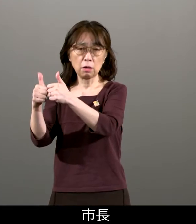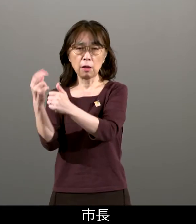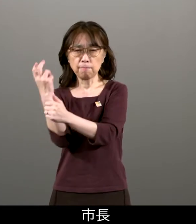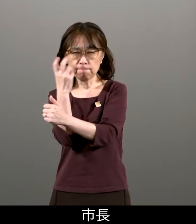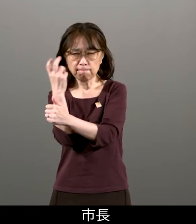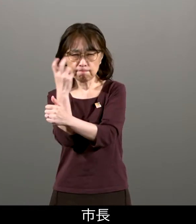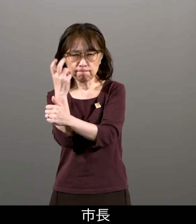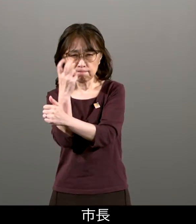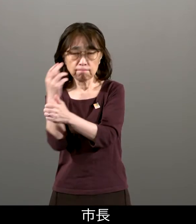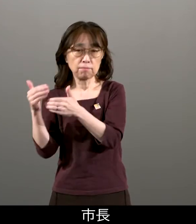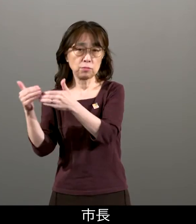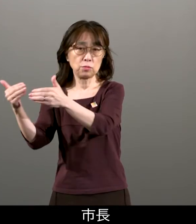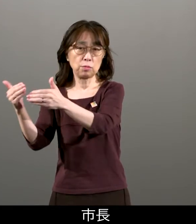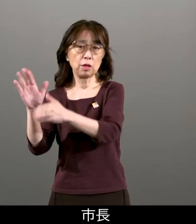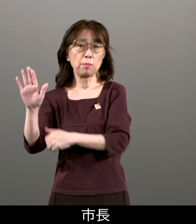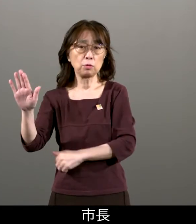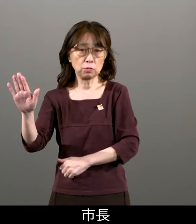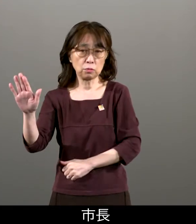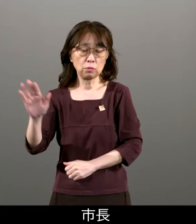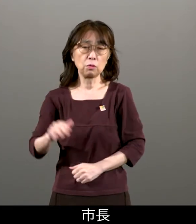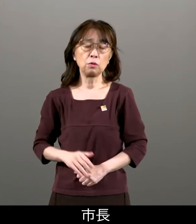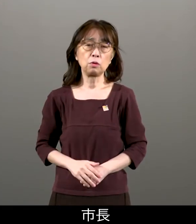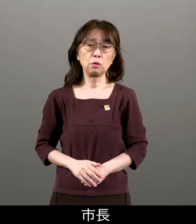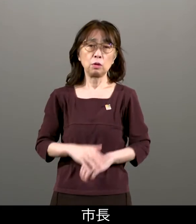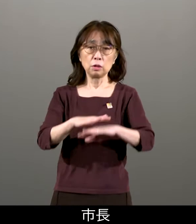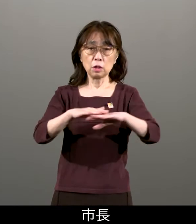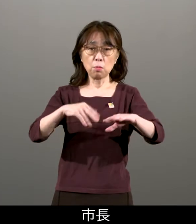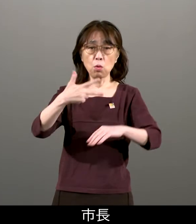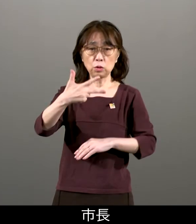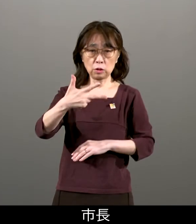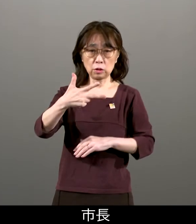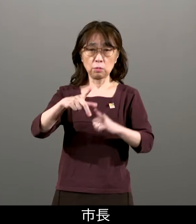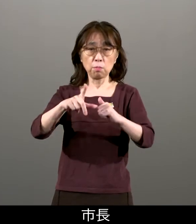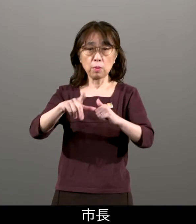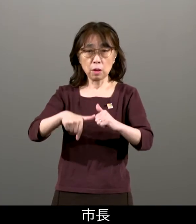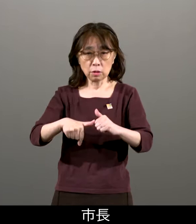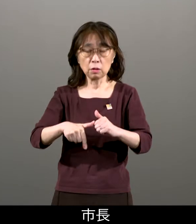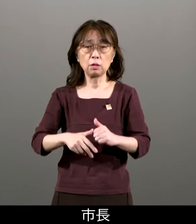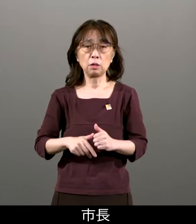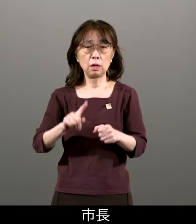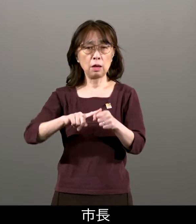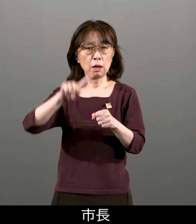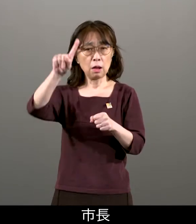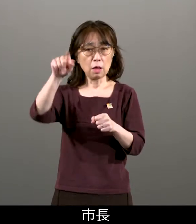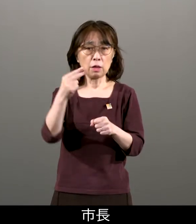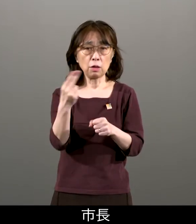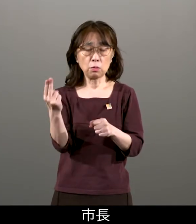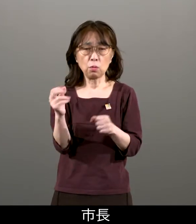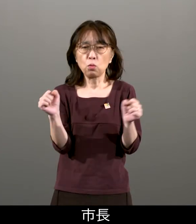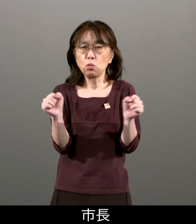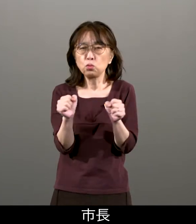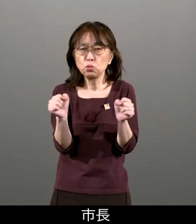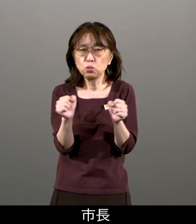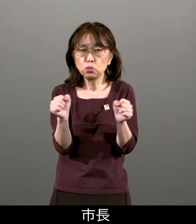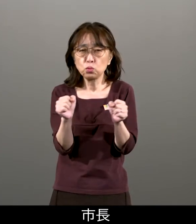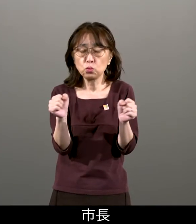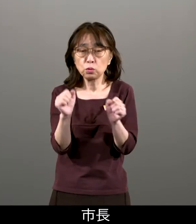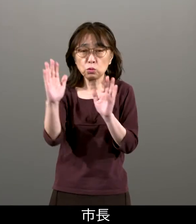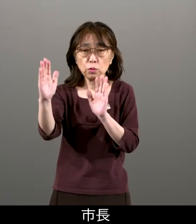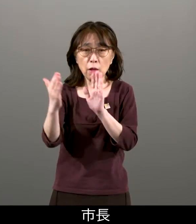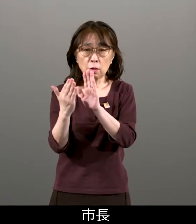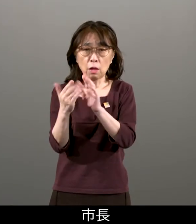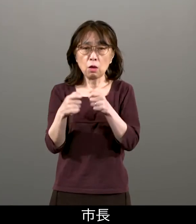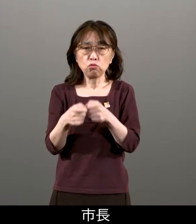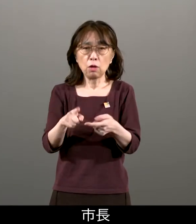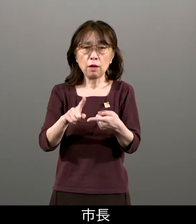進められているところでありますけれども、札幌市におきましても来年度の冬に向けてですね、具